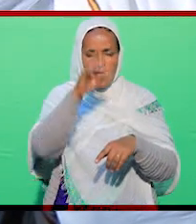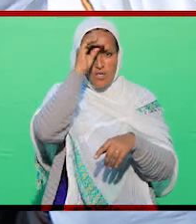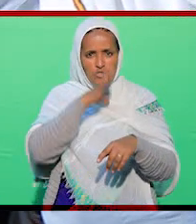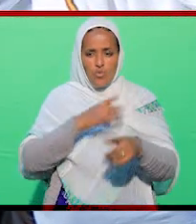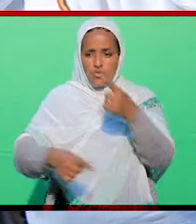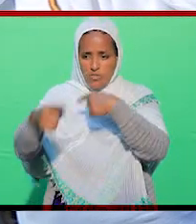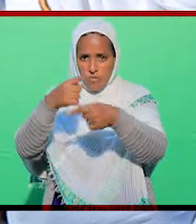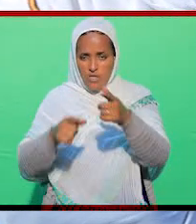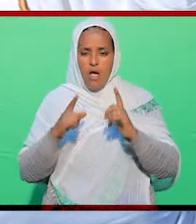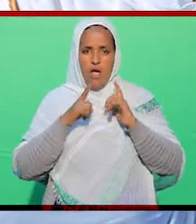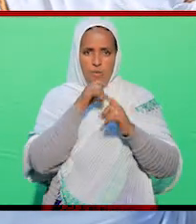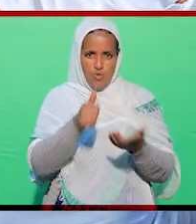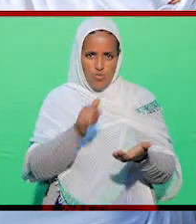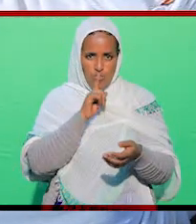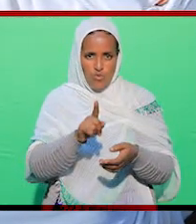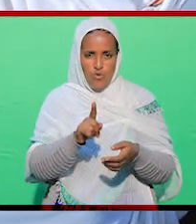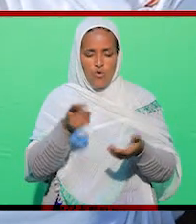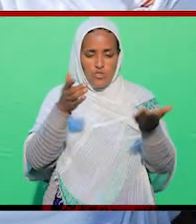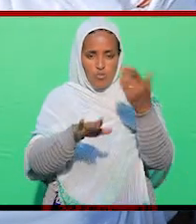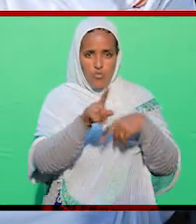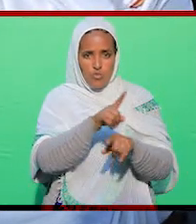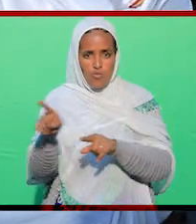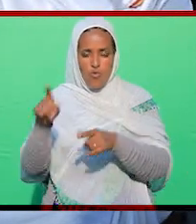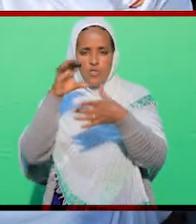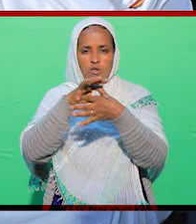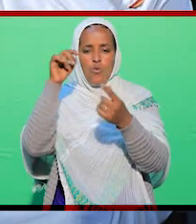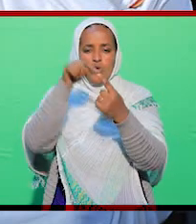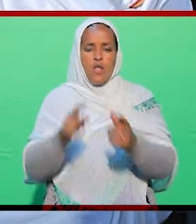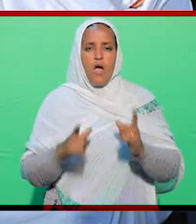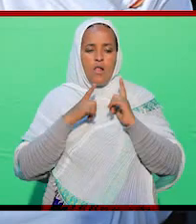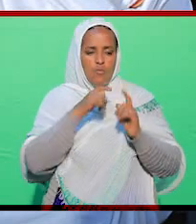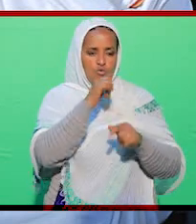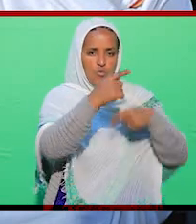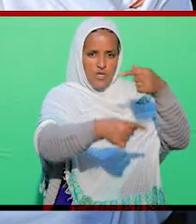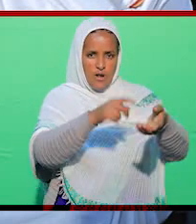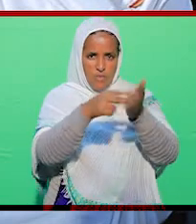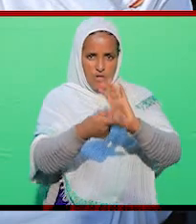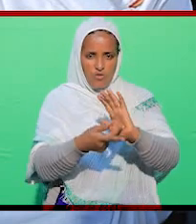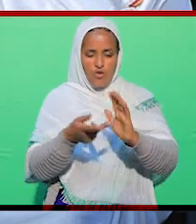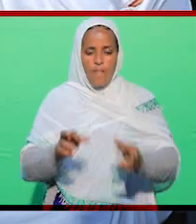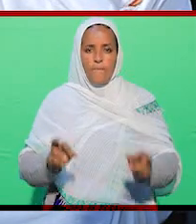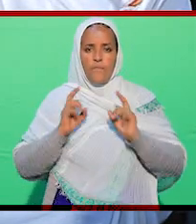መኖር ይመልሰዋል ይላል። ሰው ሲመጣ ካለመኖር ነው፣ እንደዚሁ ሲሞት ደግሞ በስጋ ወደ አለመኖር ይሄዳል ማለት